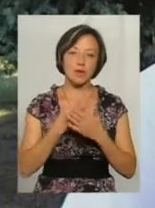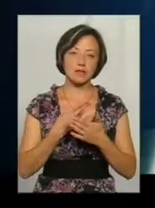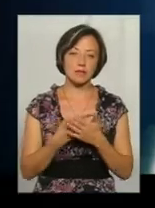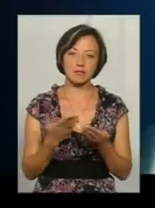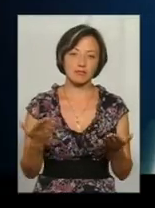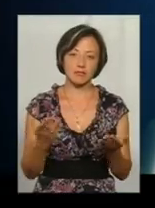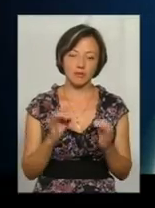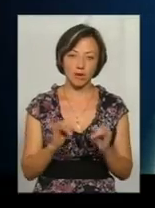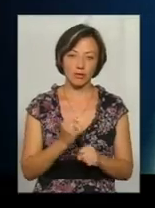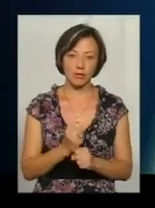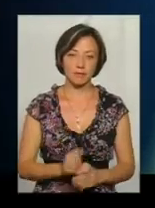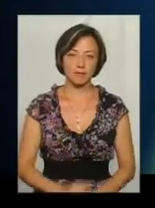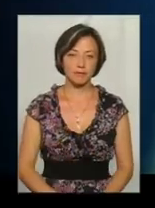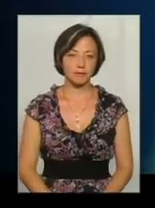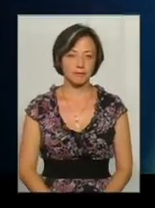середнього.